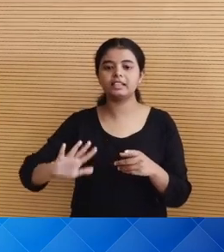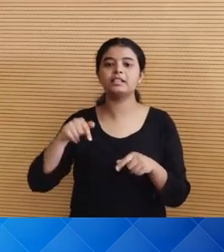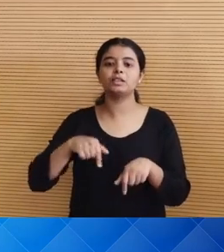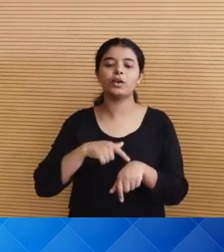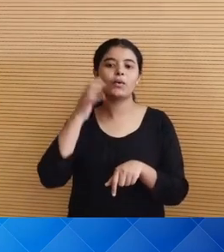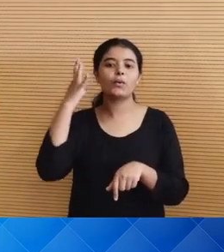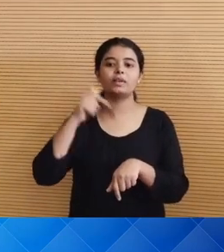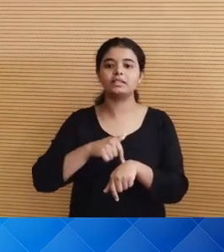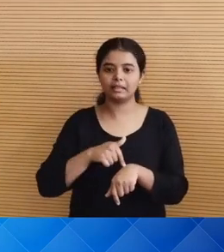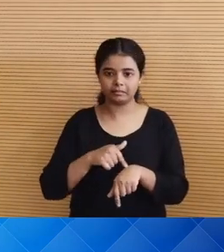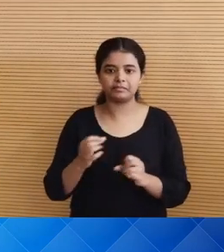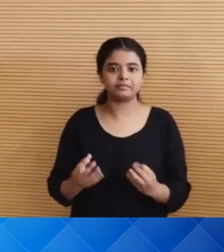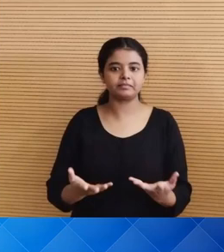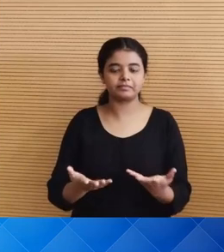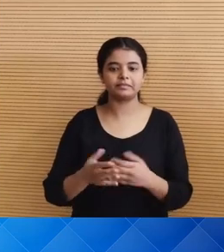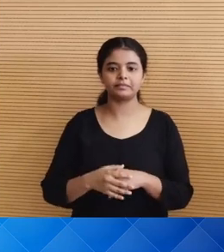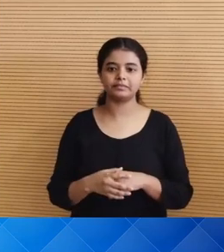है तभी ऐसा हो पा रहा है।